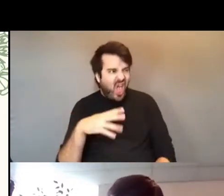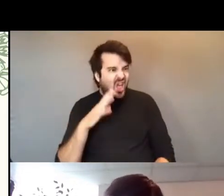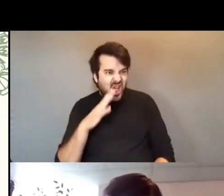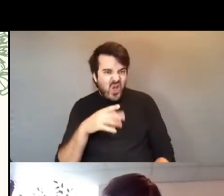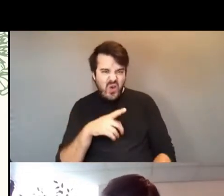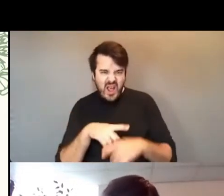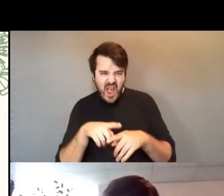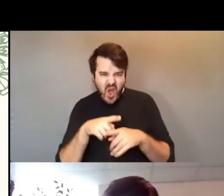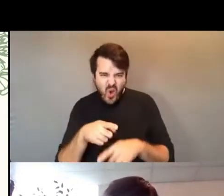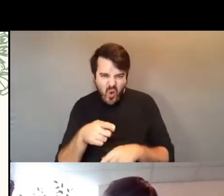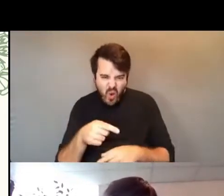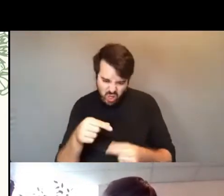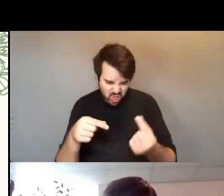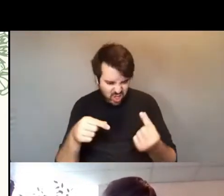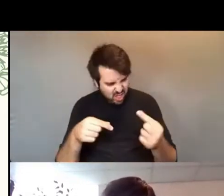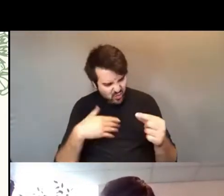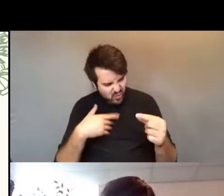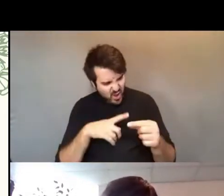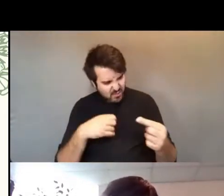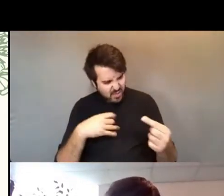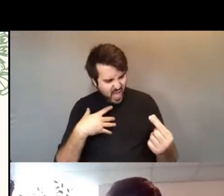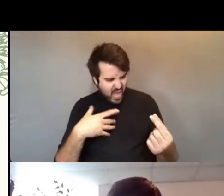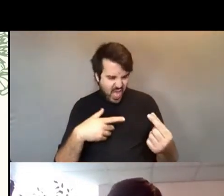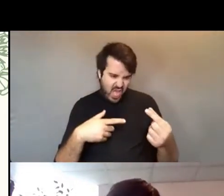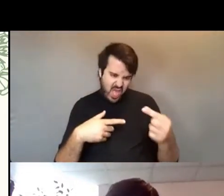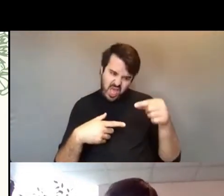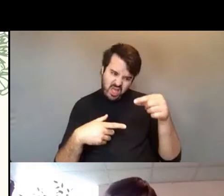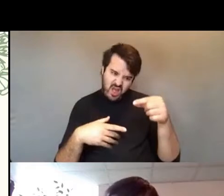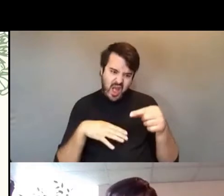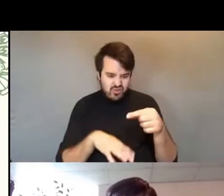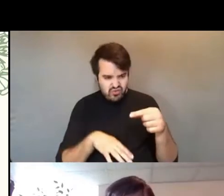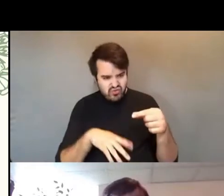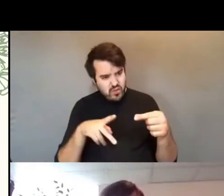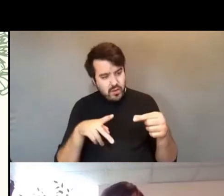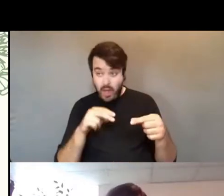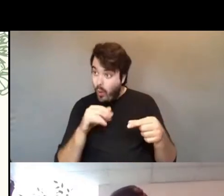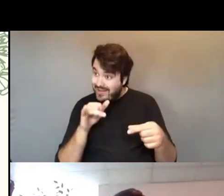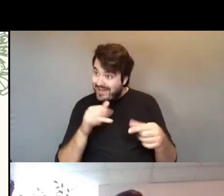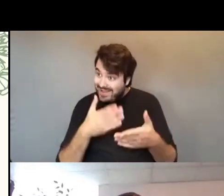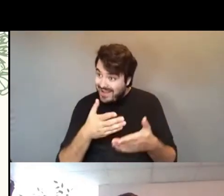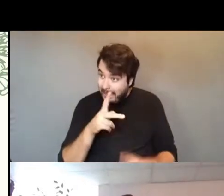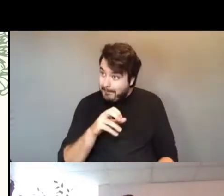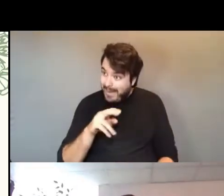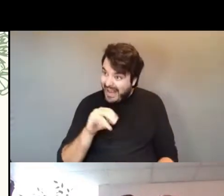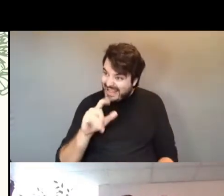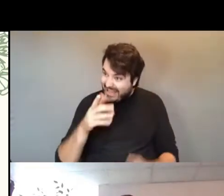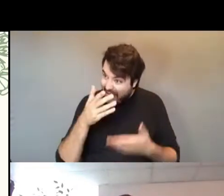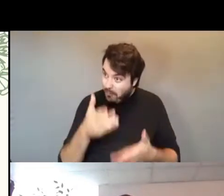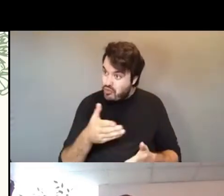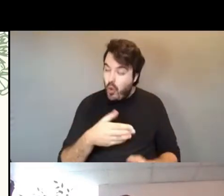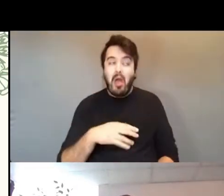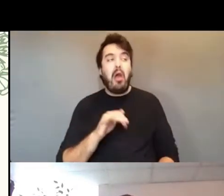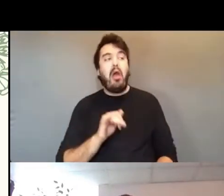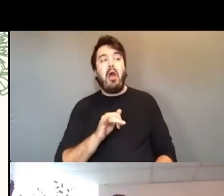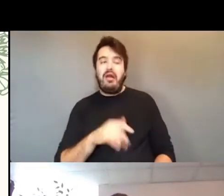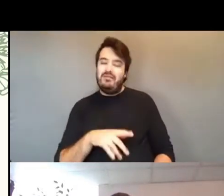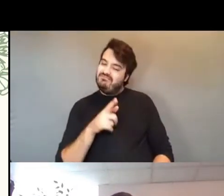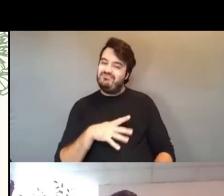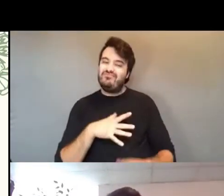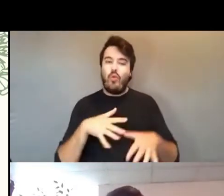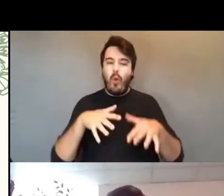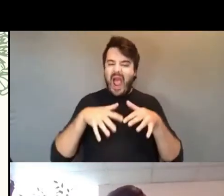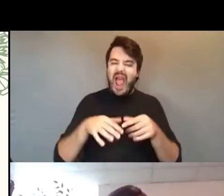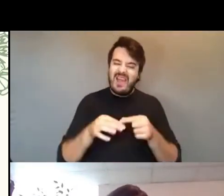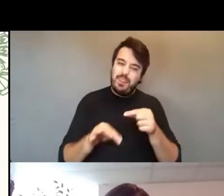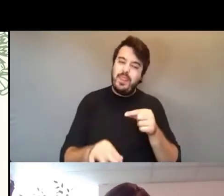carottes blanches à côté, comme en dessous de mon persil? Ben non, c'est votre persil. Ça a une grosse, grosse racine et ça se mange.